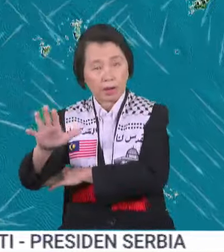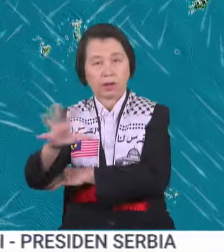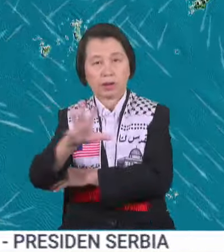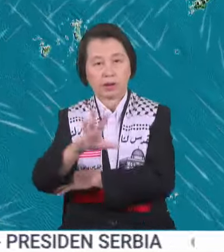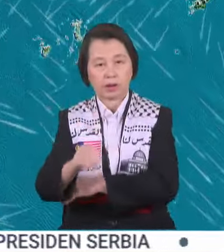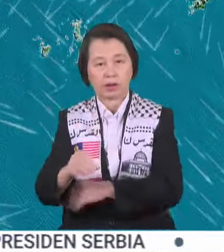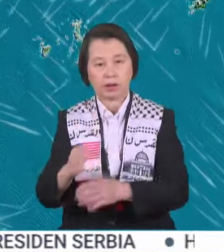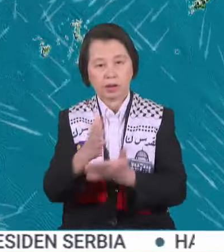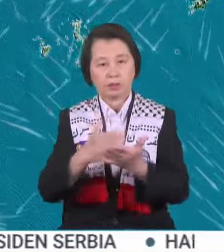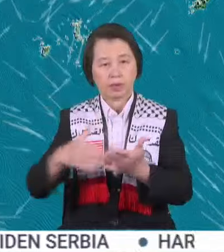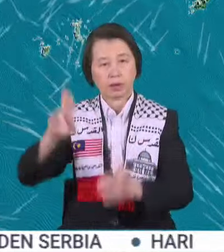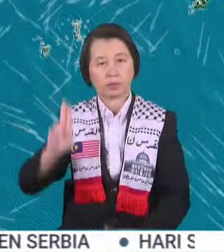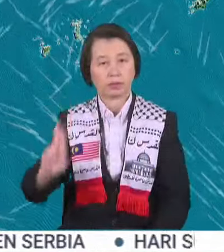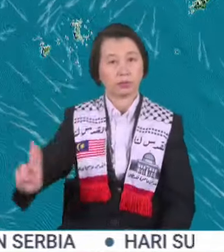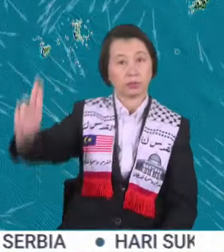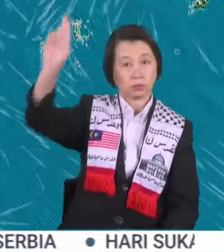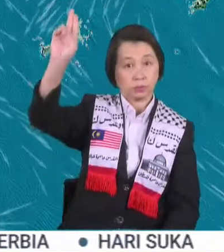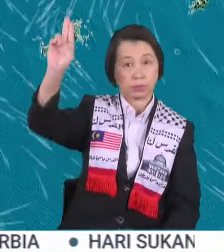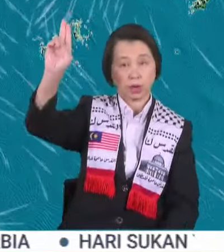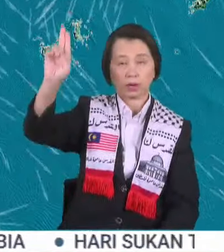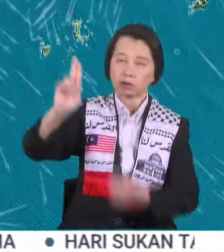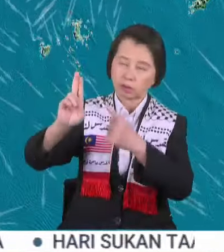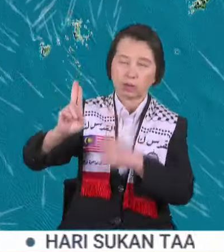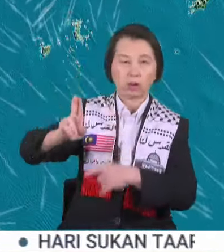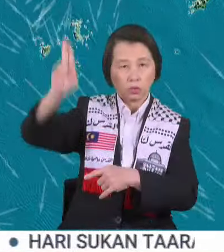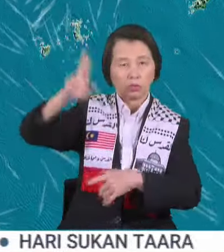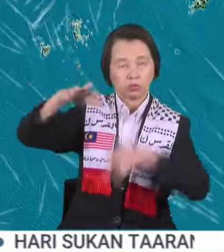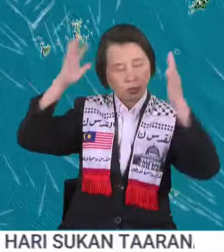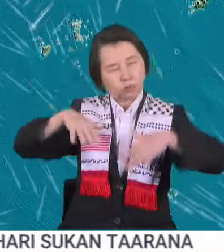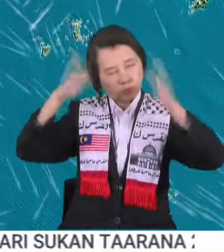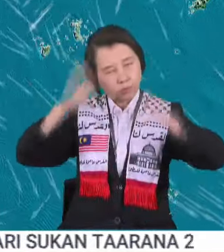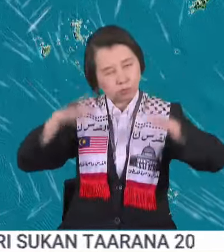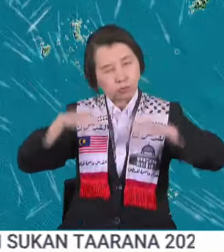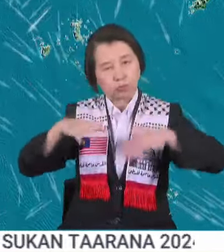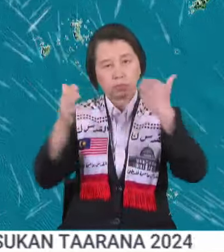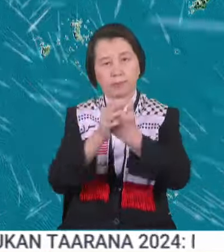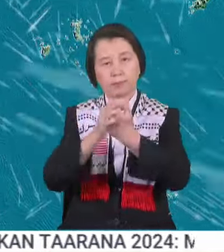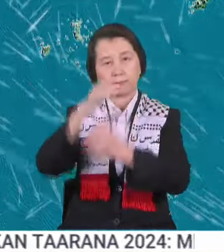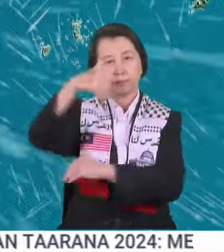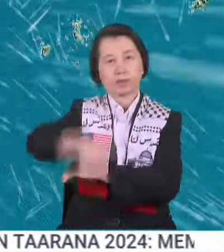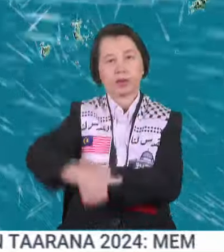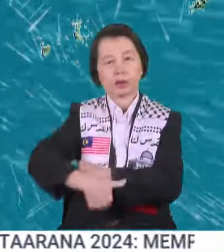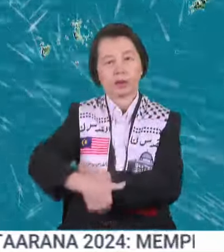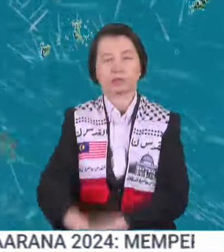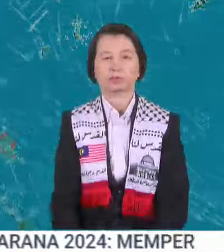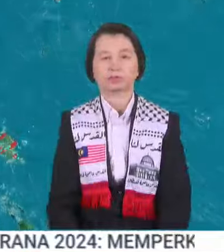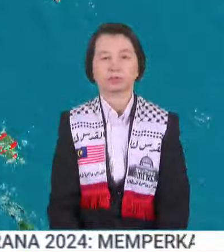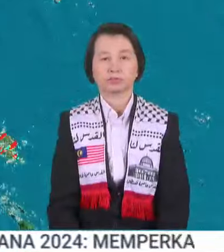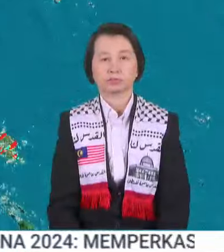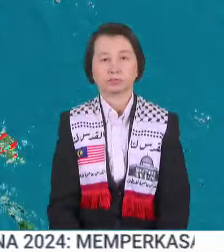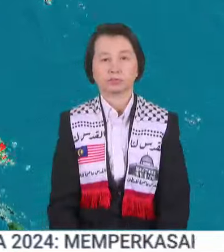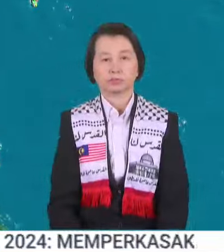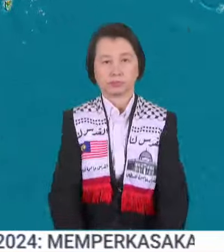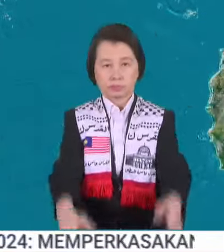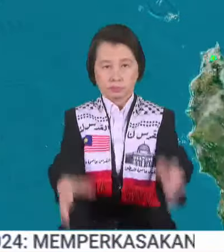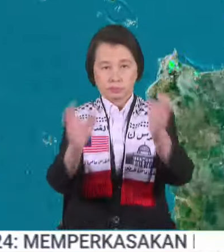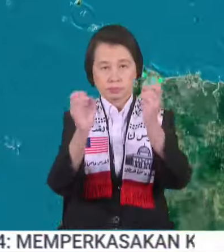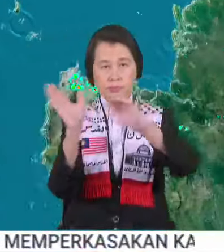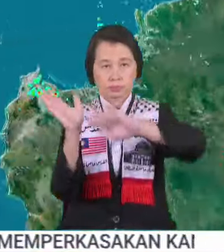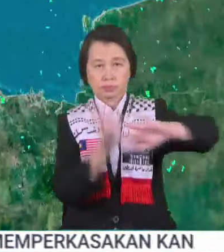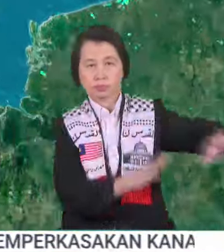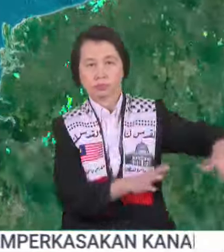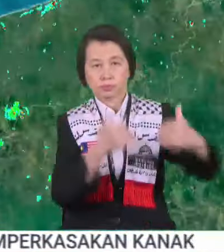dan di sekitar bahagian utara ini hujan ini kita jangkakan boleh berlarutan sehingga ke malam nanti. Baik, seterusnya kita lihat pula pada Sabah